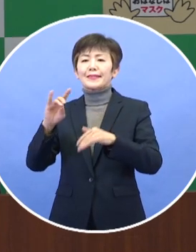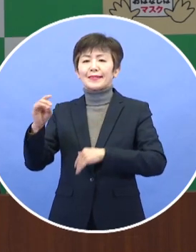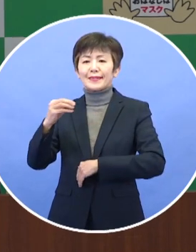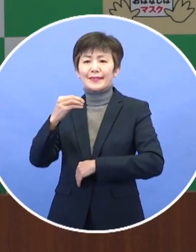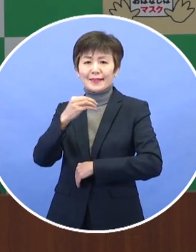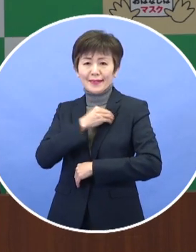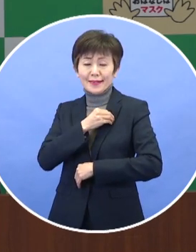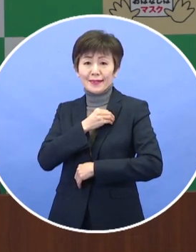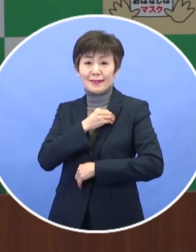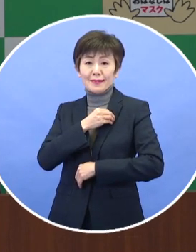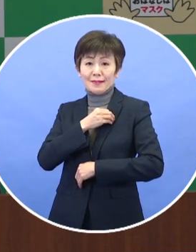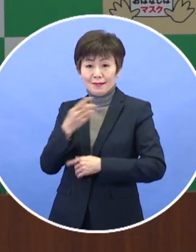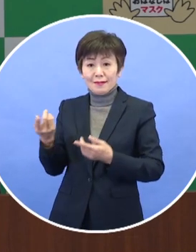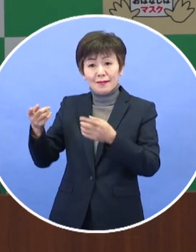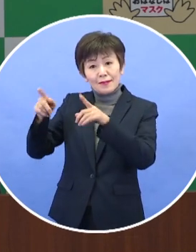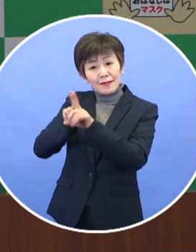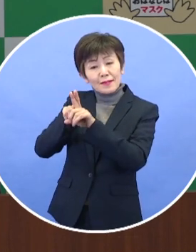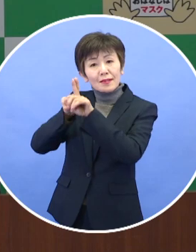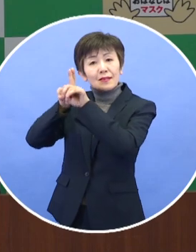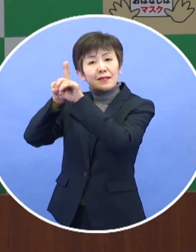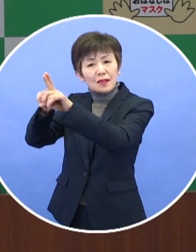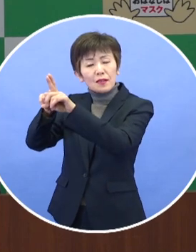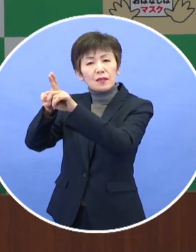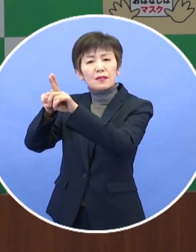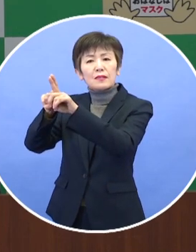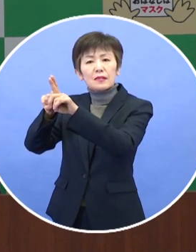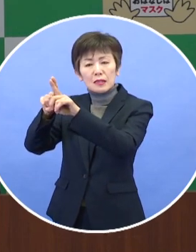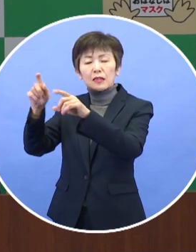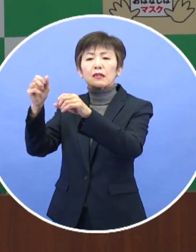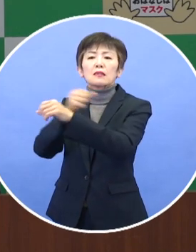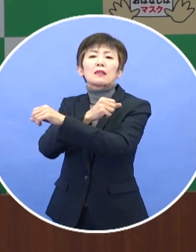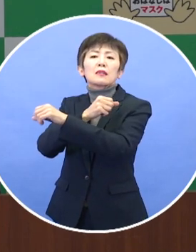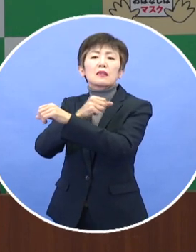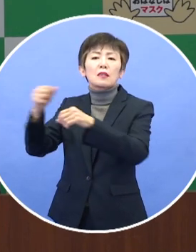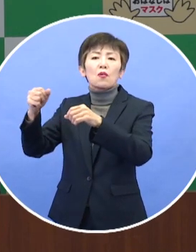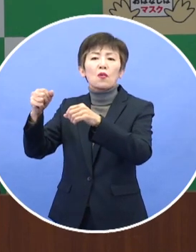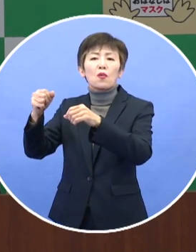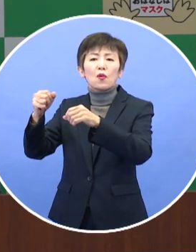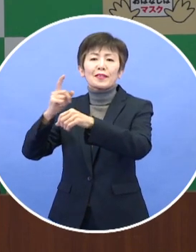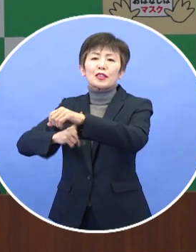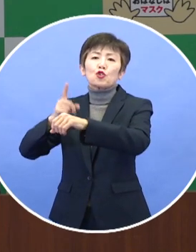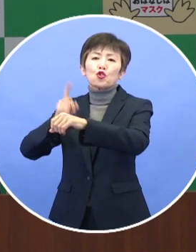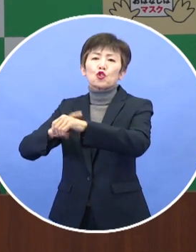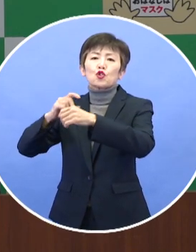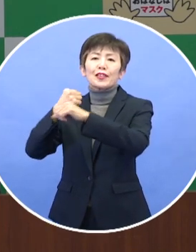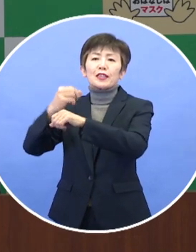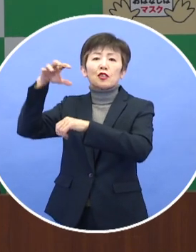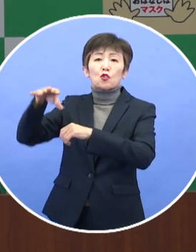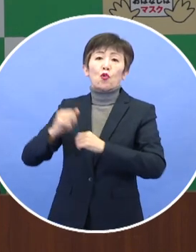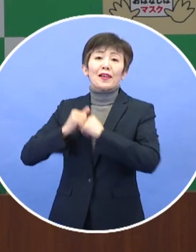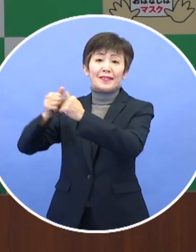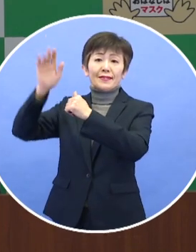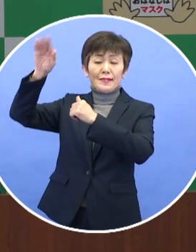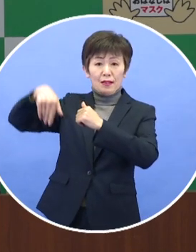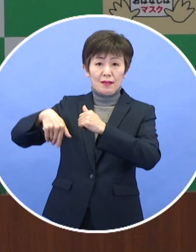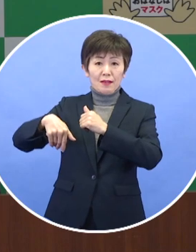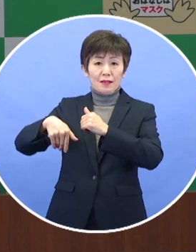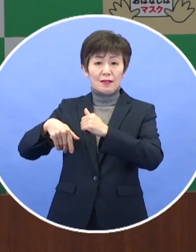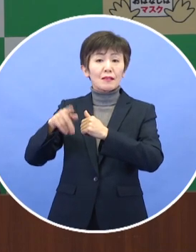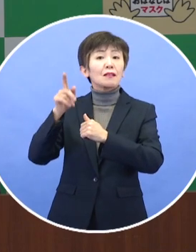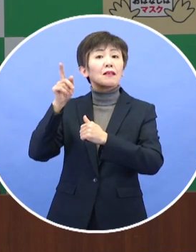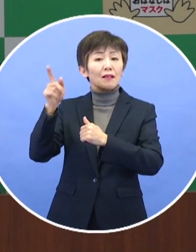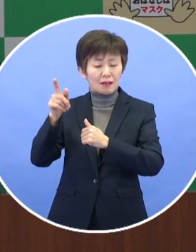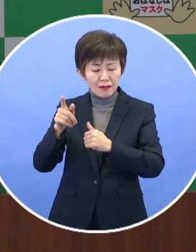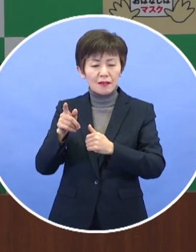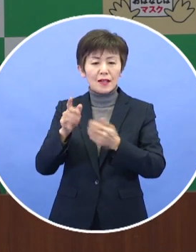に行ってお願いをしてまいりました。その産業技術研究所総合研究所の北陸拠点が県内に整備が